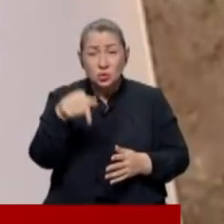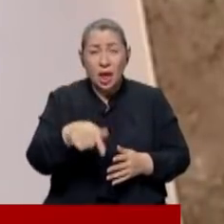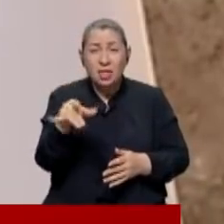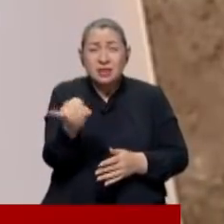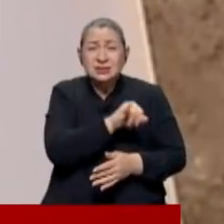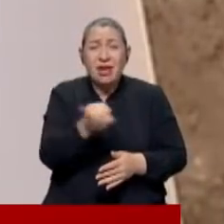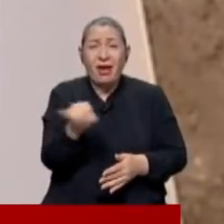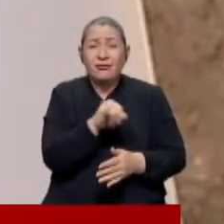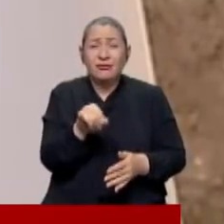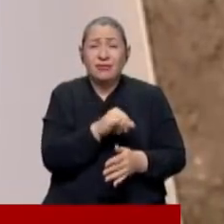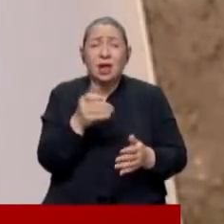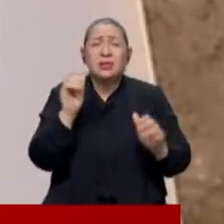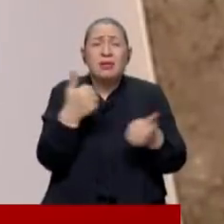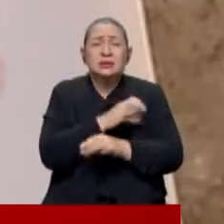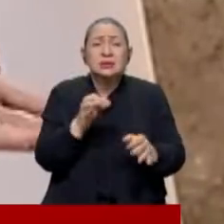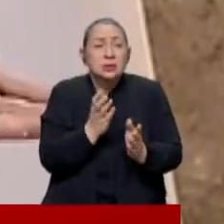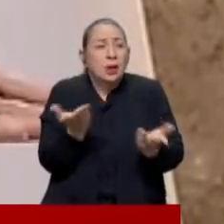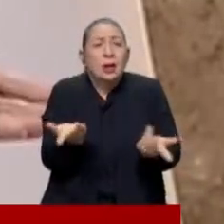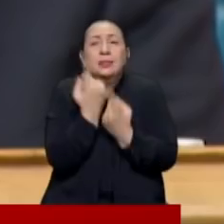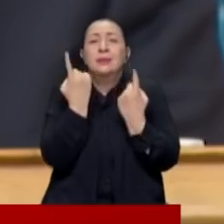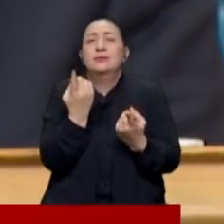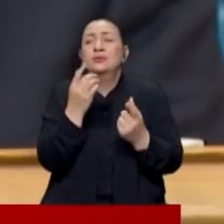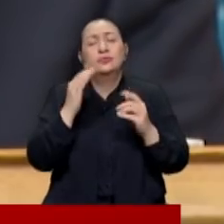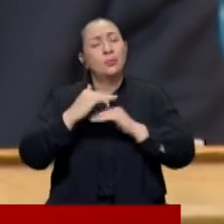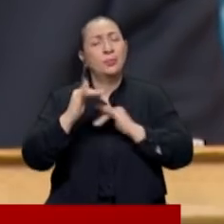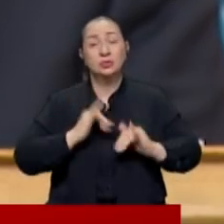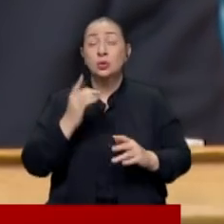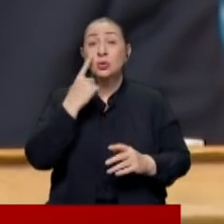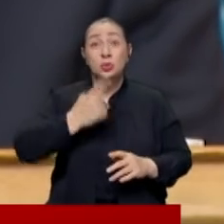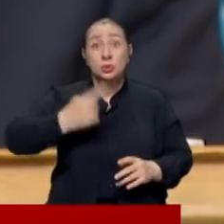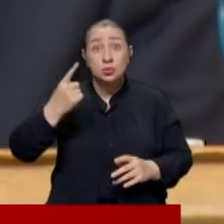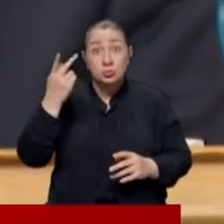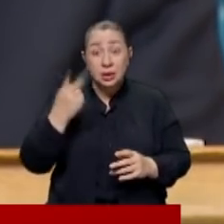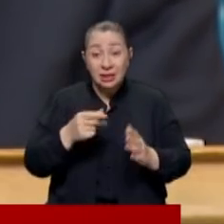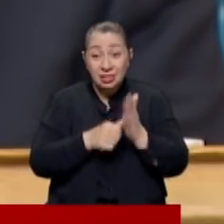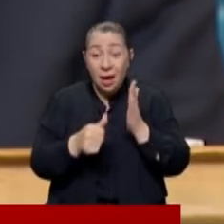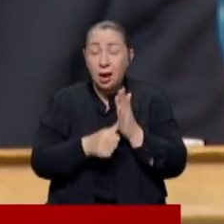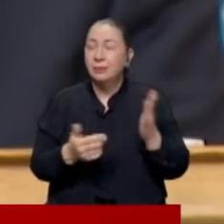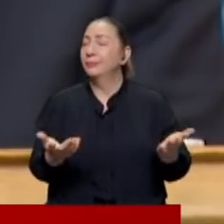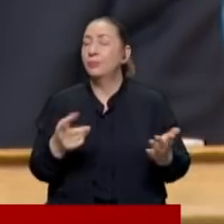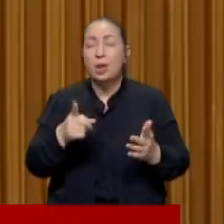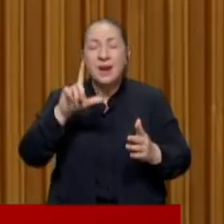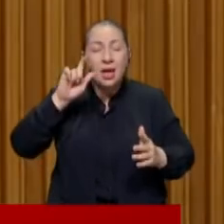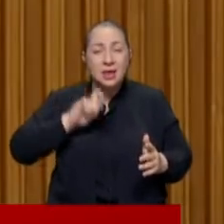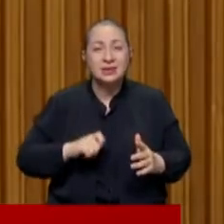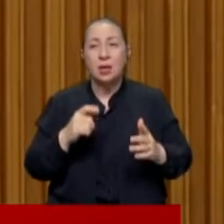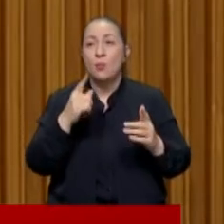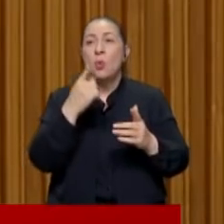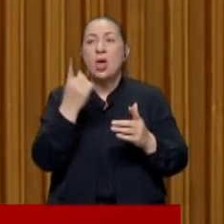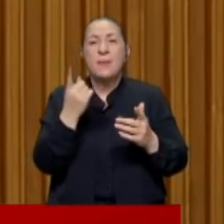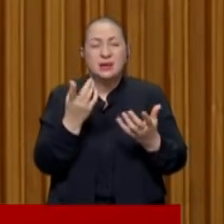zayıf durumunda. Gideceği bir yer yok. Yani vatandaş rahat olsun. Türkiye Cumhuriyeti tarihi böyle bir rezalet, böyle